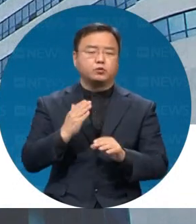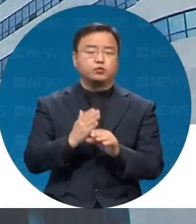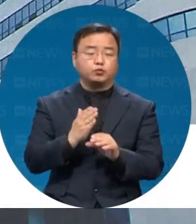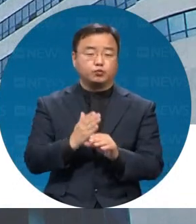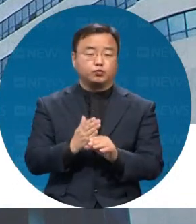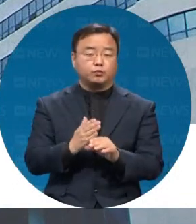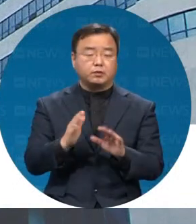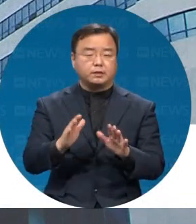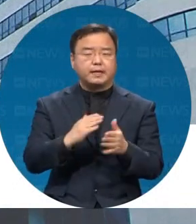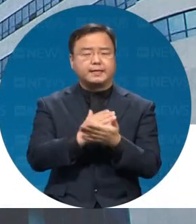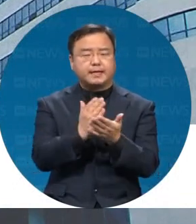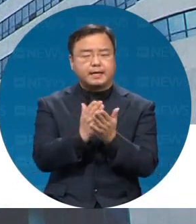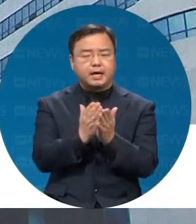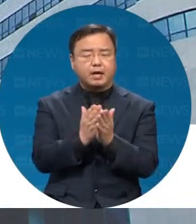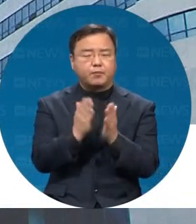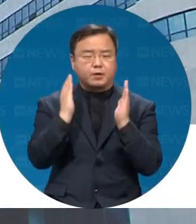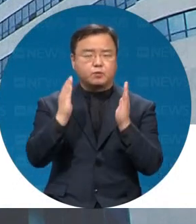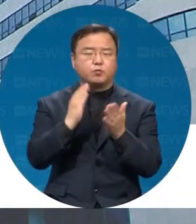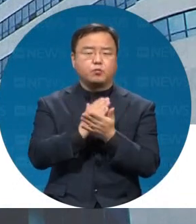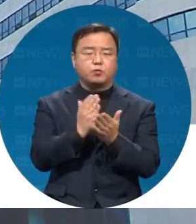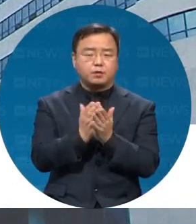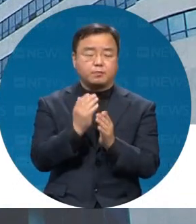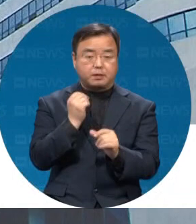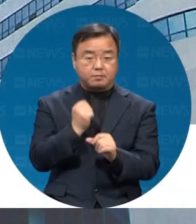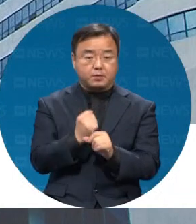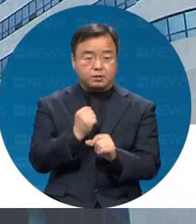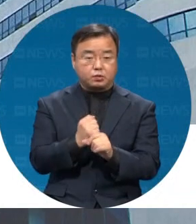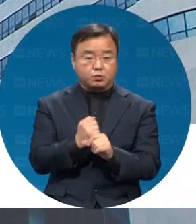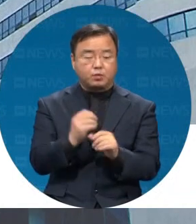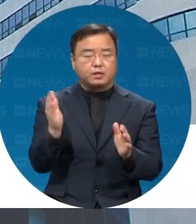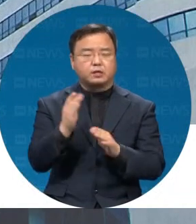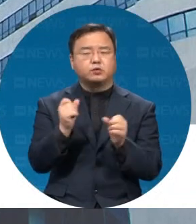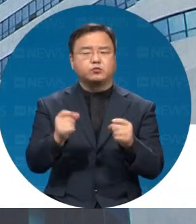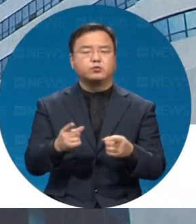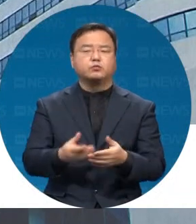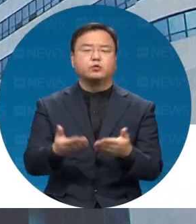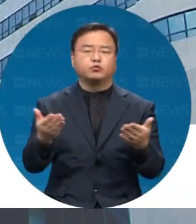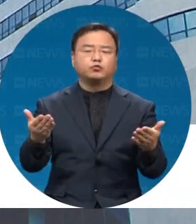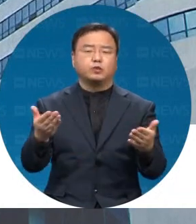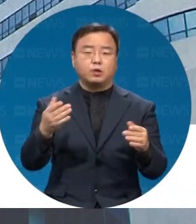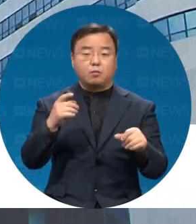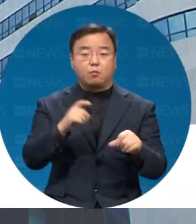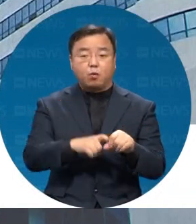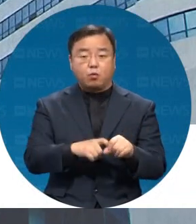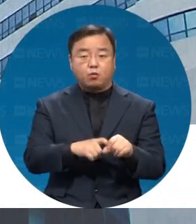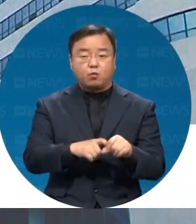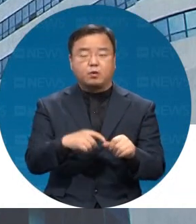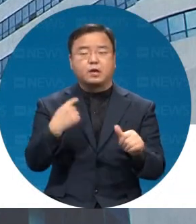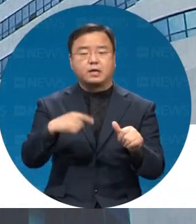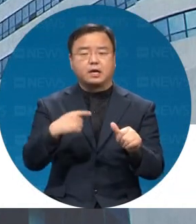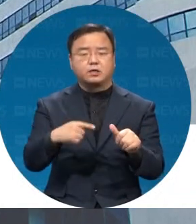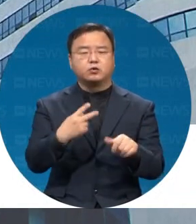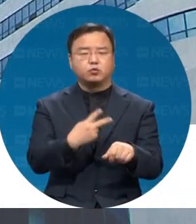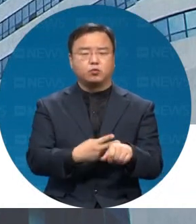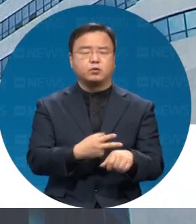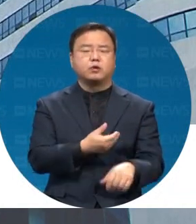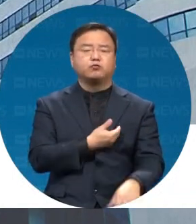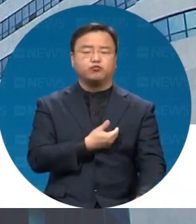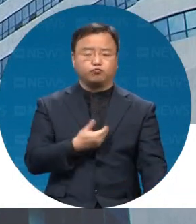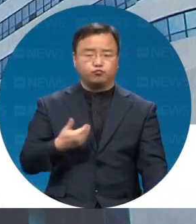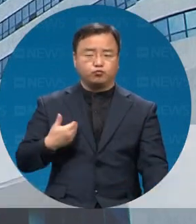학생들에게 다양한 교육 기회를 제공하기 위해서는 그것을 가르쳐야 하는 첨부는 교사가 필요한 것은 너무나